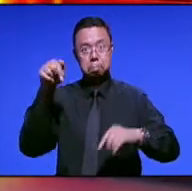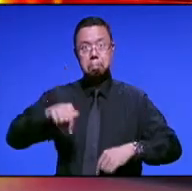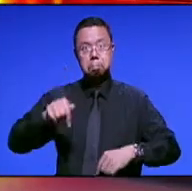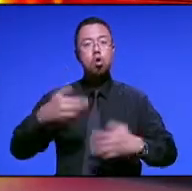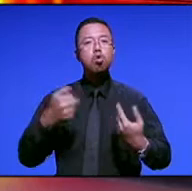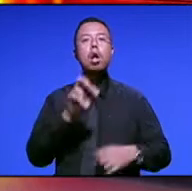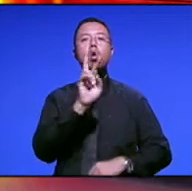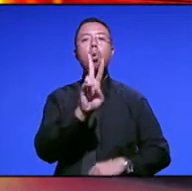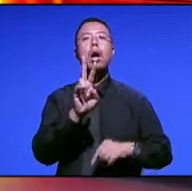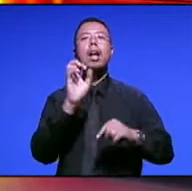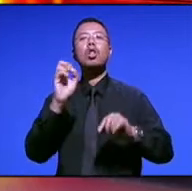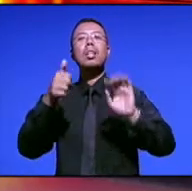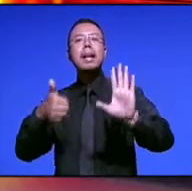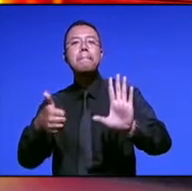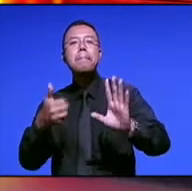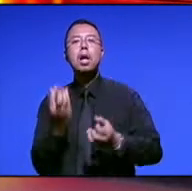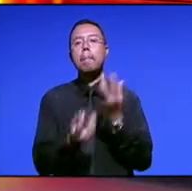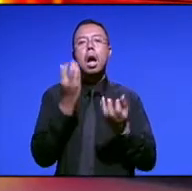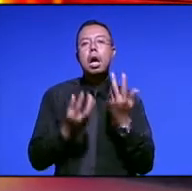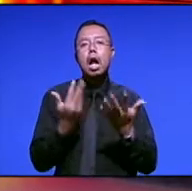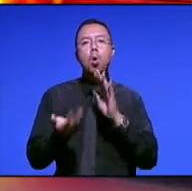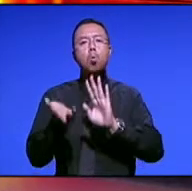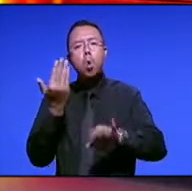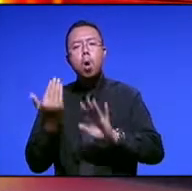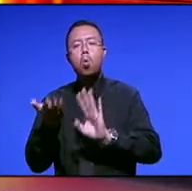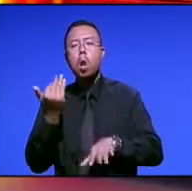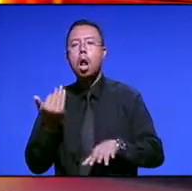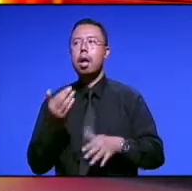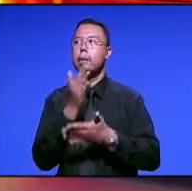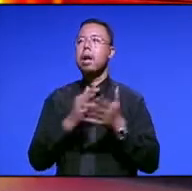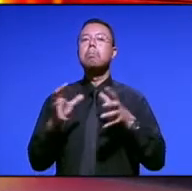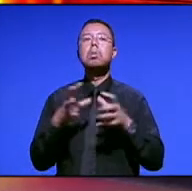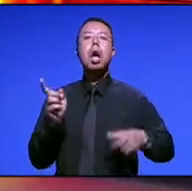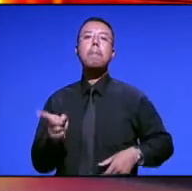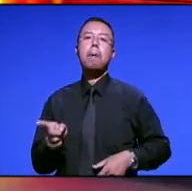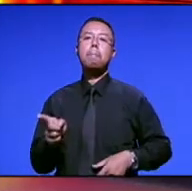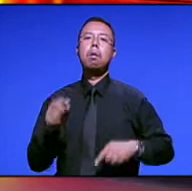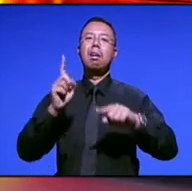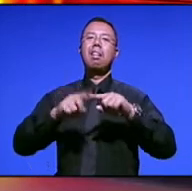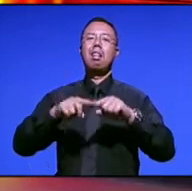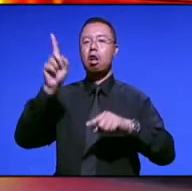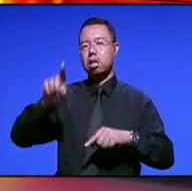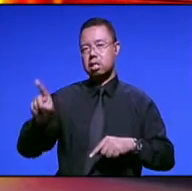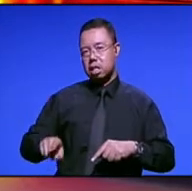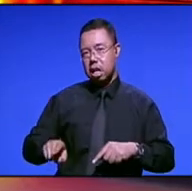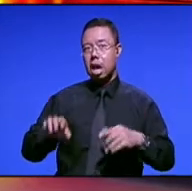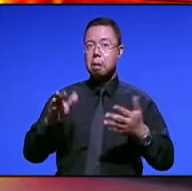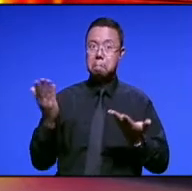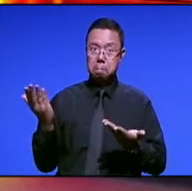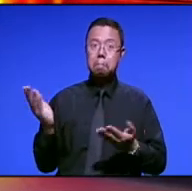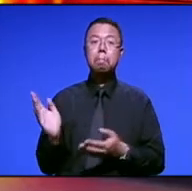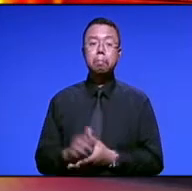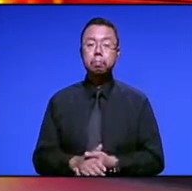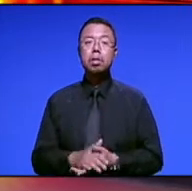terjadi 206 kasus kebakaran. Sebagian besar kasus kebakaran disebabkan hubungan pendek arus listrik alias